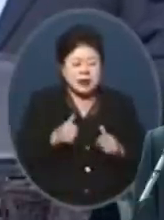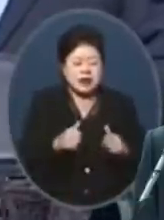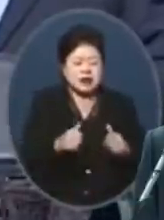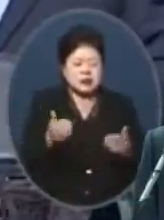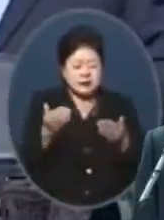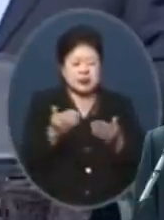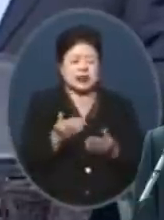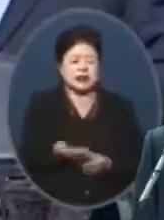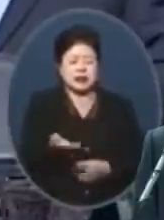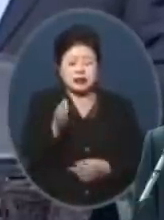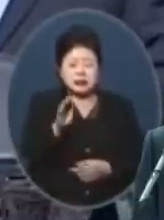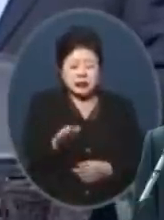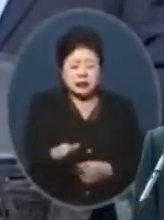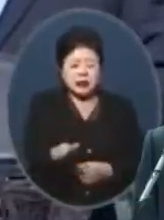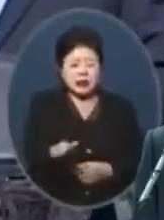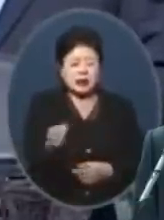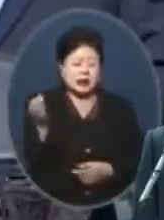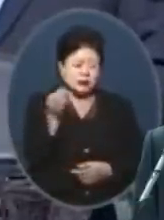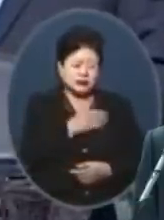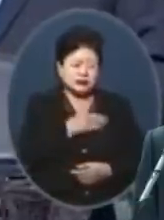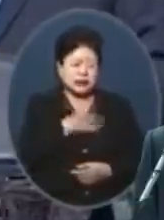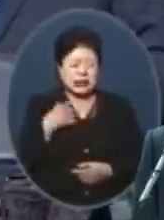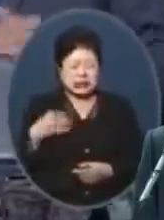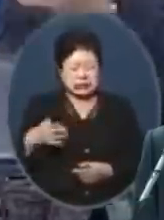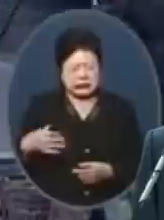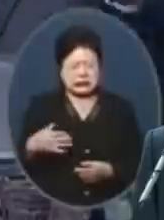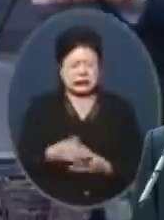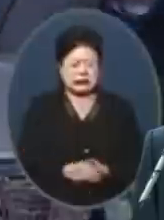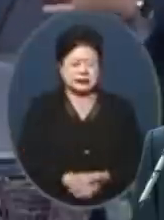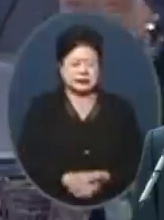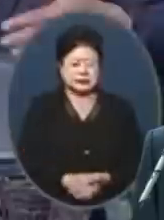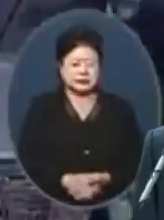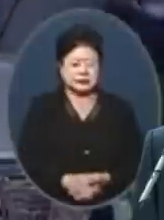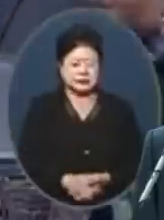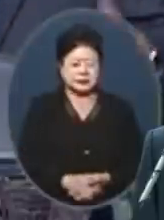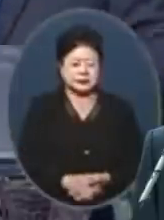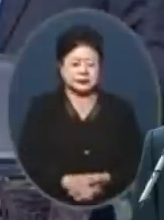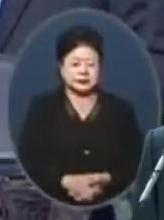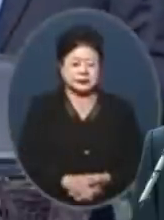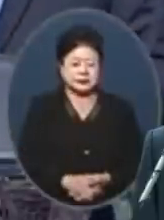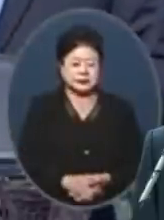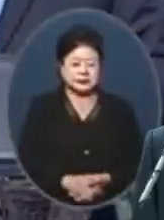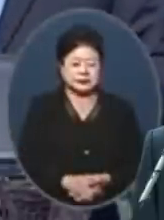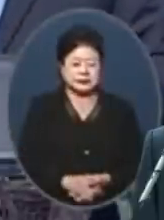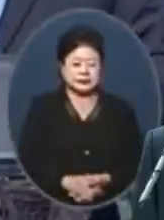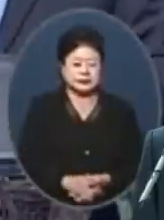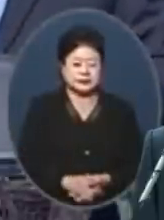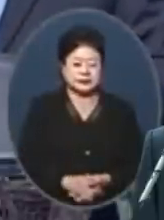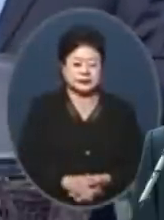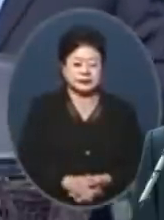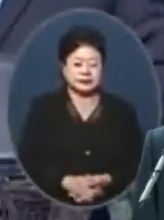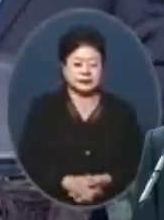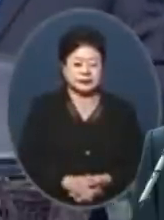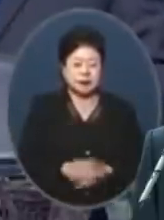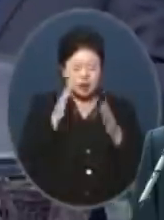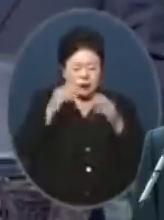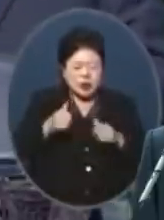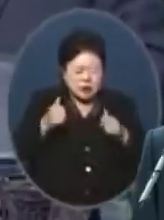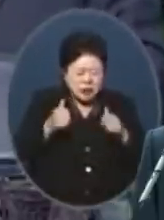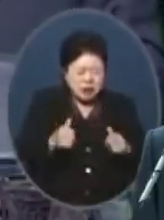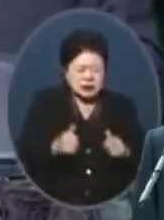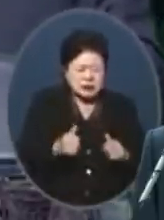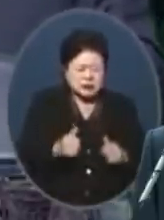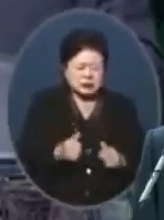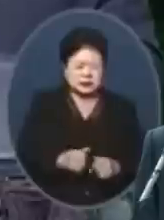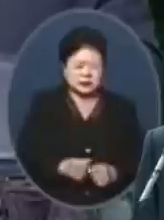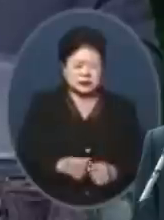열심히 일한다고만 해서 그가 부자가 되는 것도 아닙니다. Just because you work overtime and over hard doesn't mean you become richer. 공부를 열심히 한다고 해서